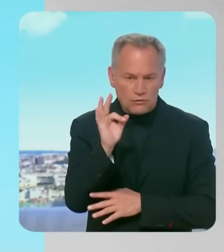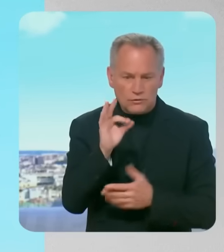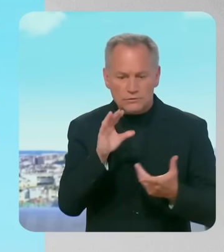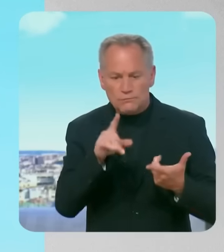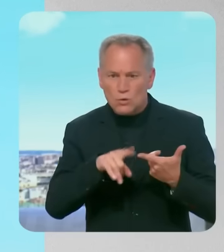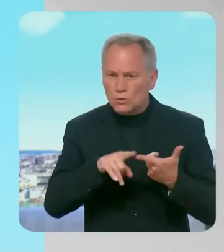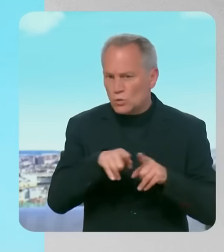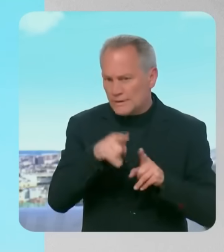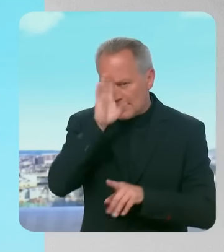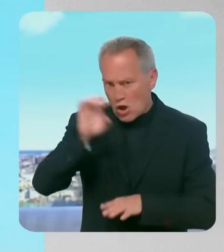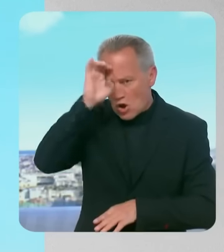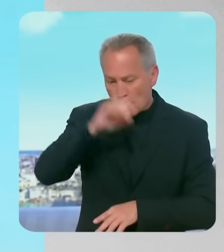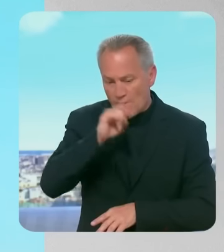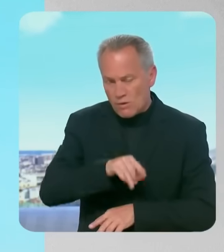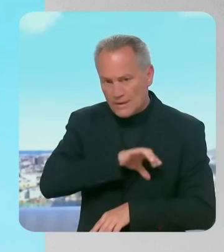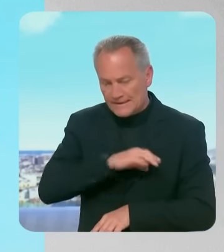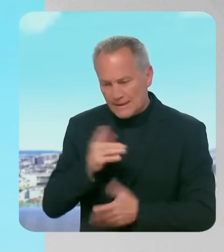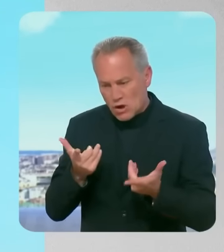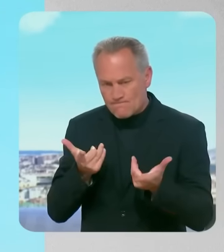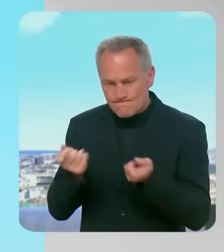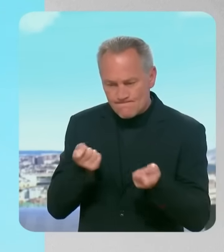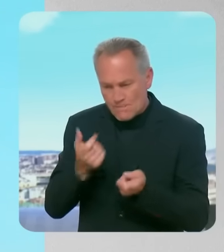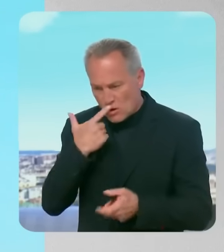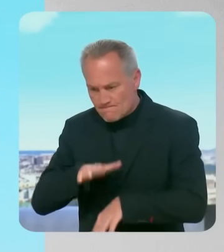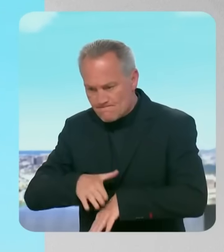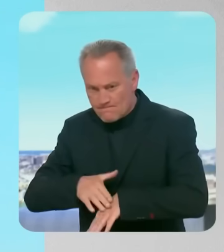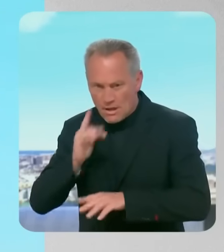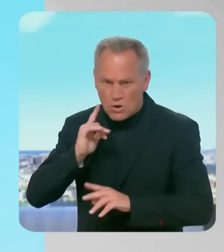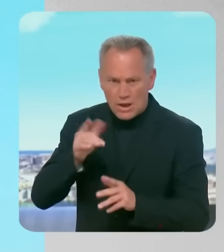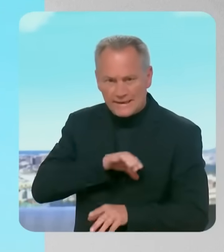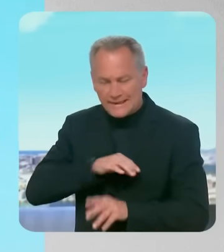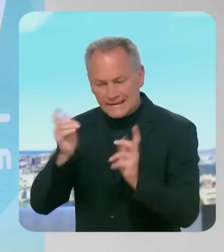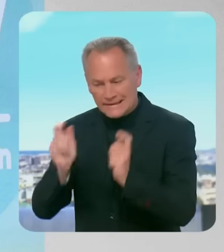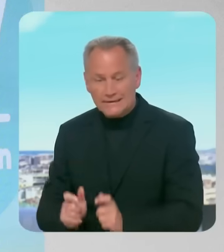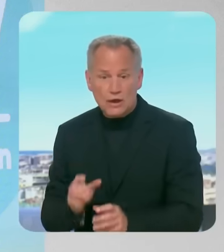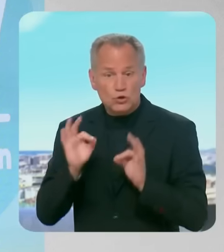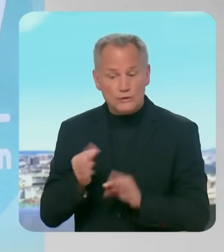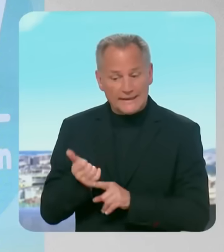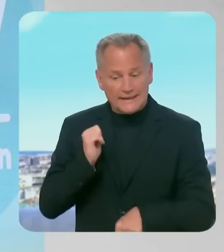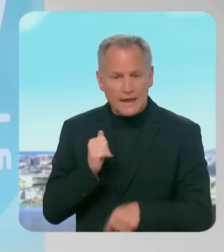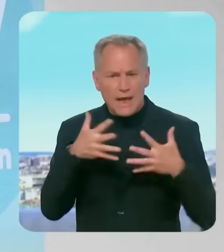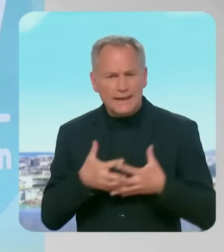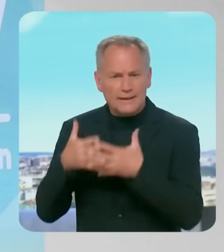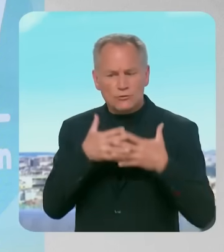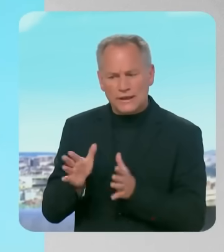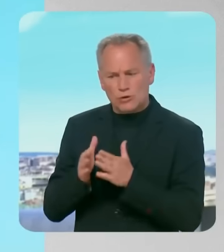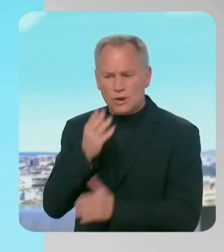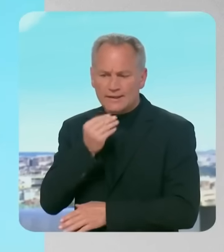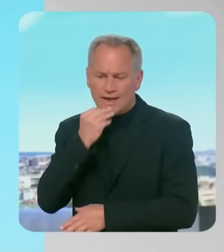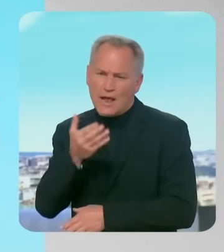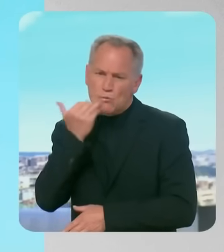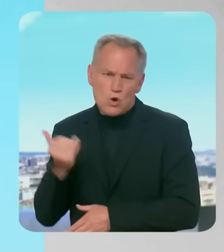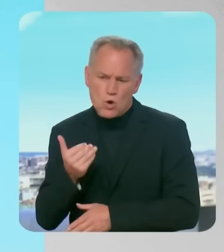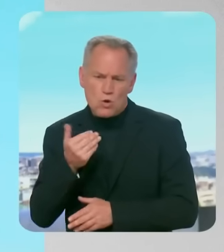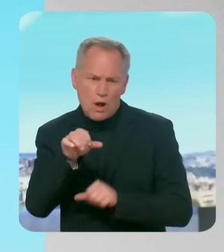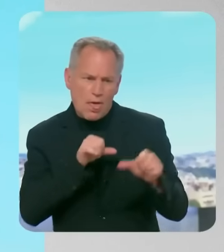à la désescalade. Y compris les États-Unis, d'ailleurs, ont appelé Israël à ne pas répliquer après l'attaque